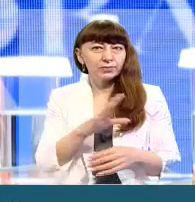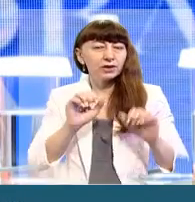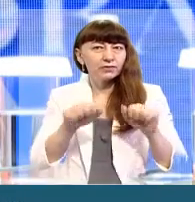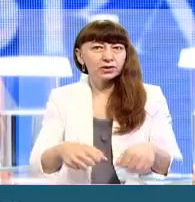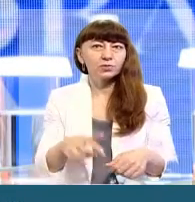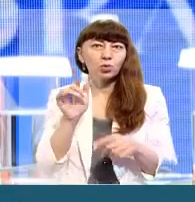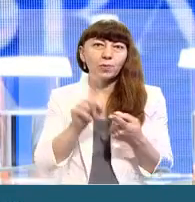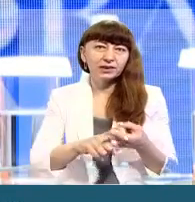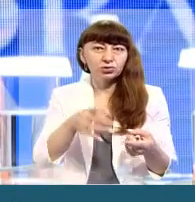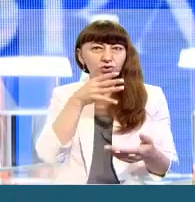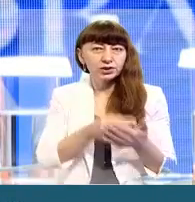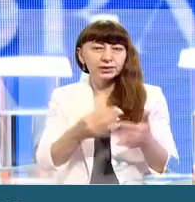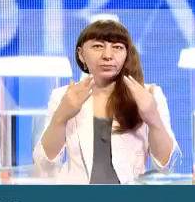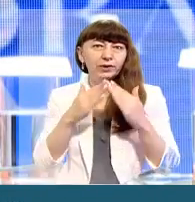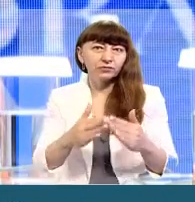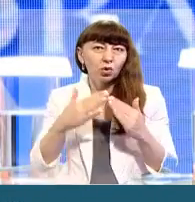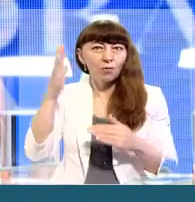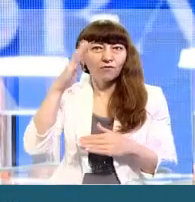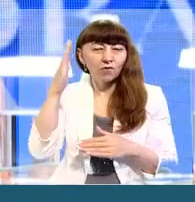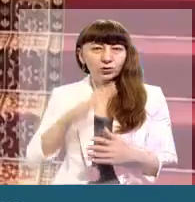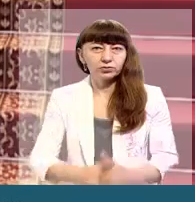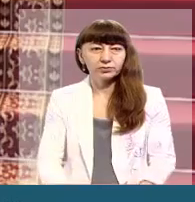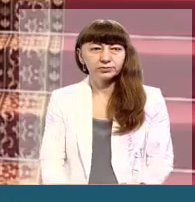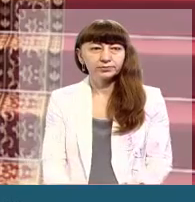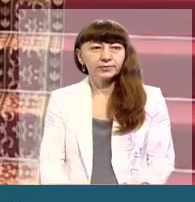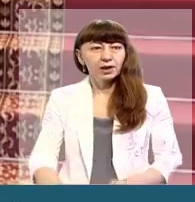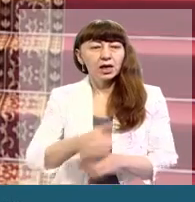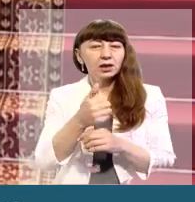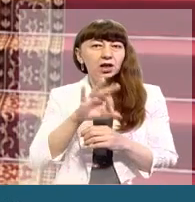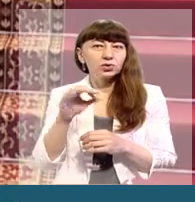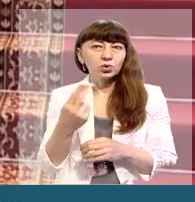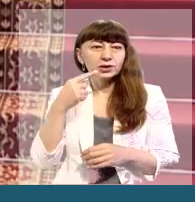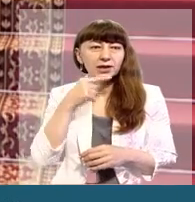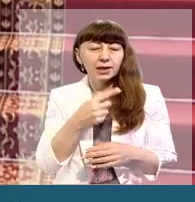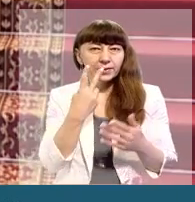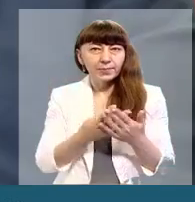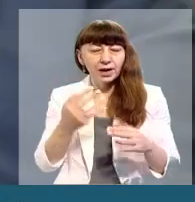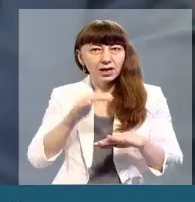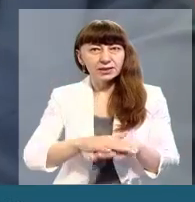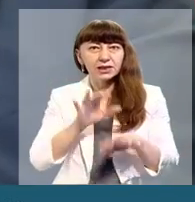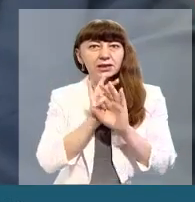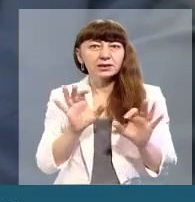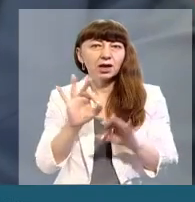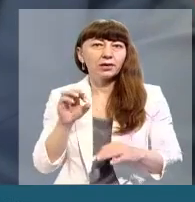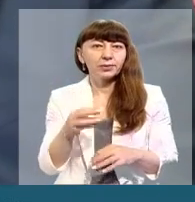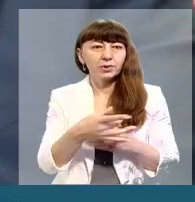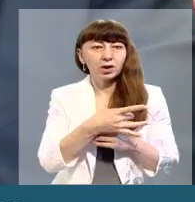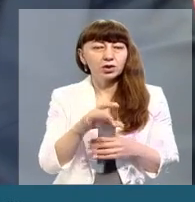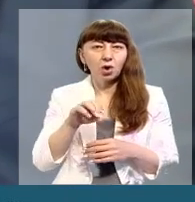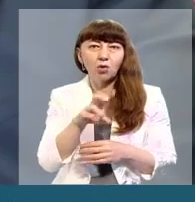возможность подключить себе воду в дом. О главных социально-экономических показателях расскажет Аким